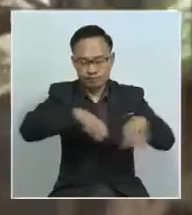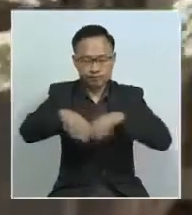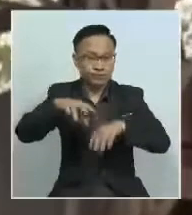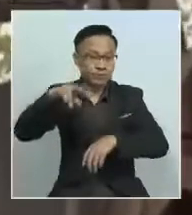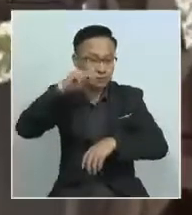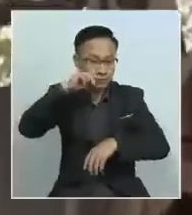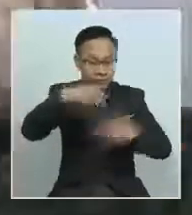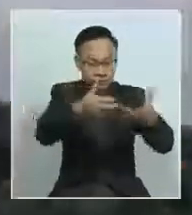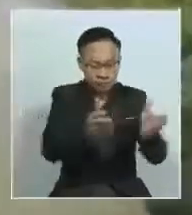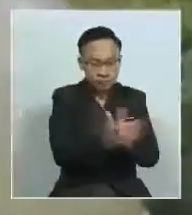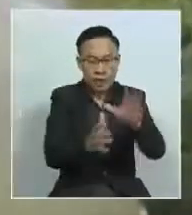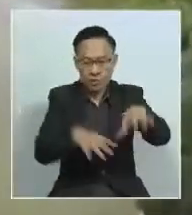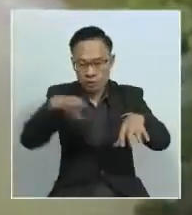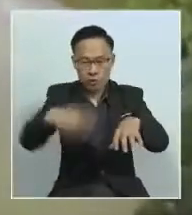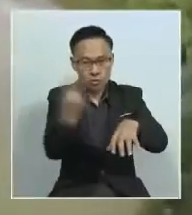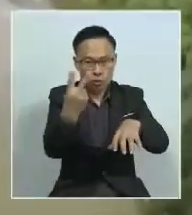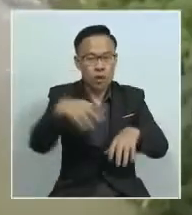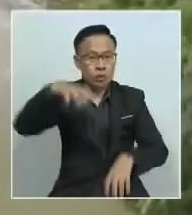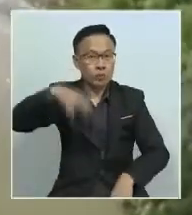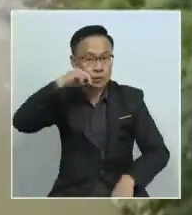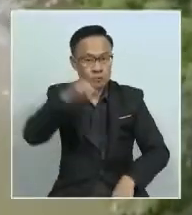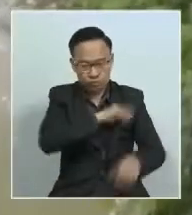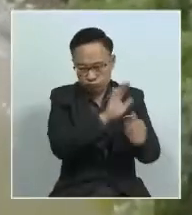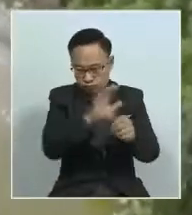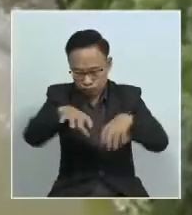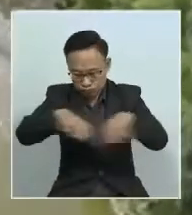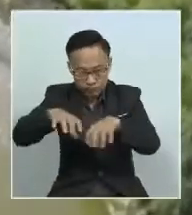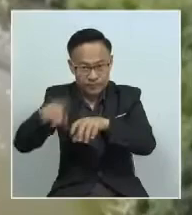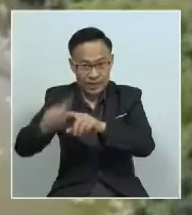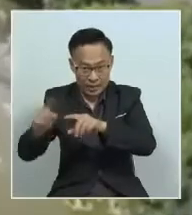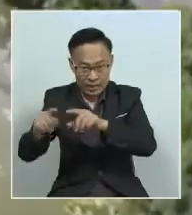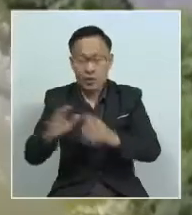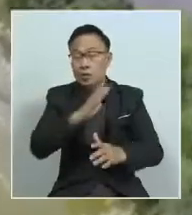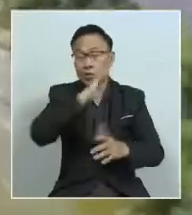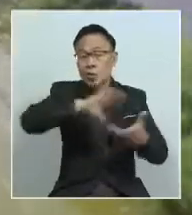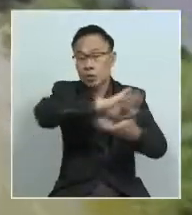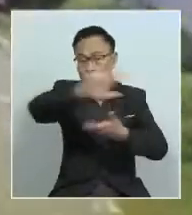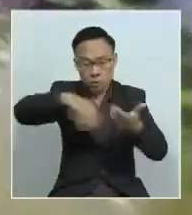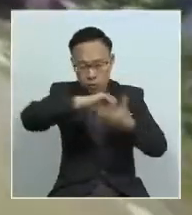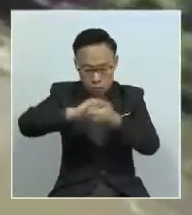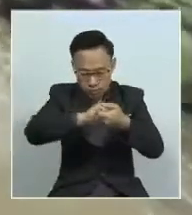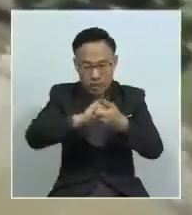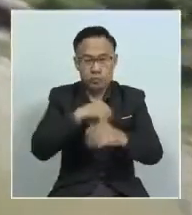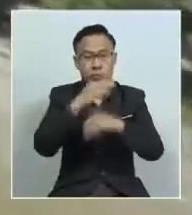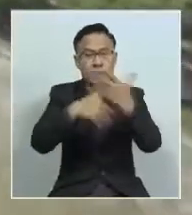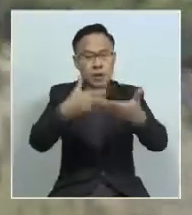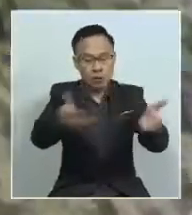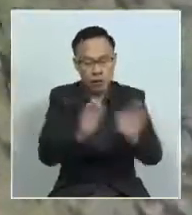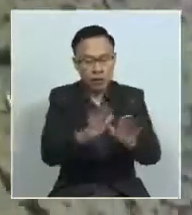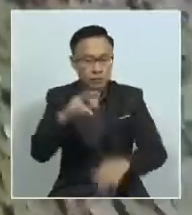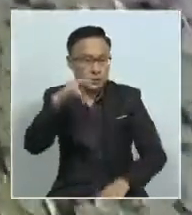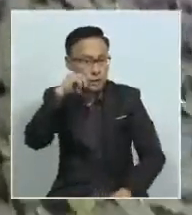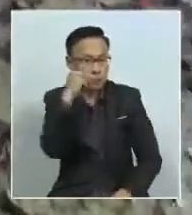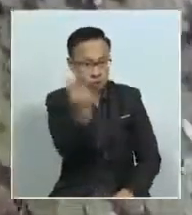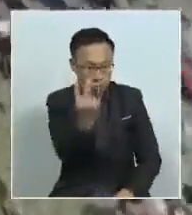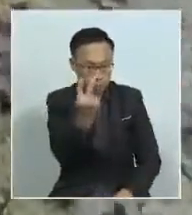การน้ำทั้งสองบึงด้วยหากความพยายามของทุกฝ่ายที่จะร่วมกันฟื้นฟูอนุรักษ์พัฒนาบึงธรรมชาติทั้งสองแห่งอย่างเป็นระบบ